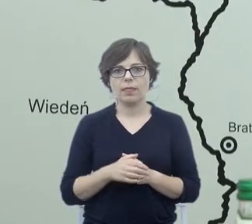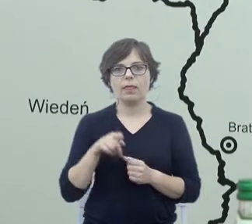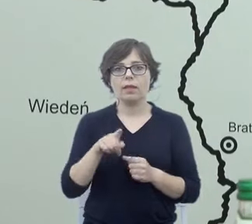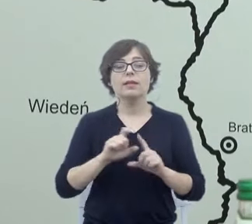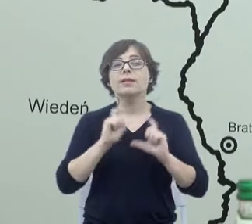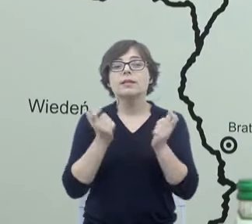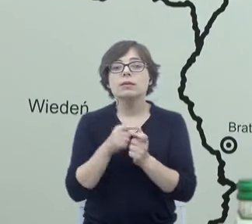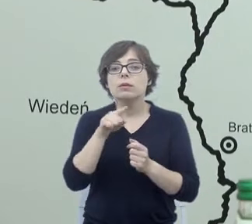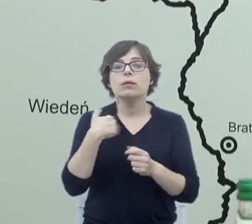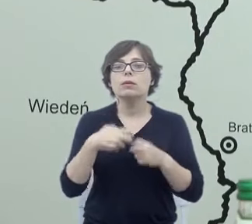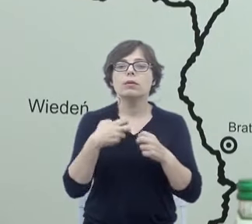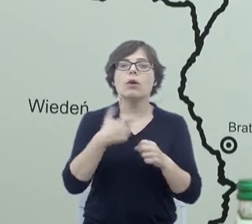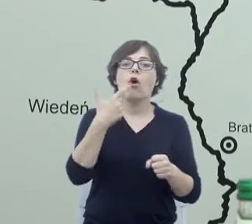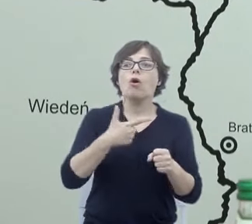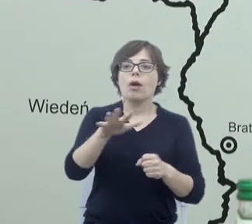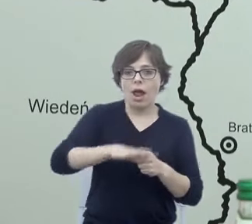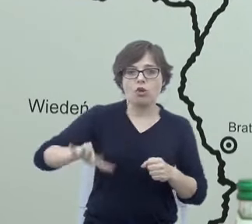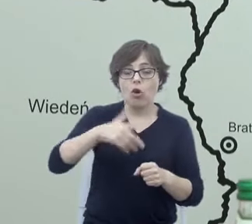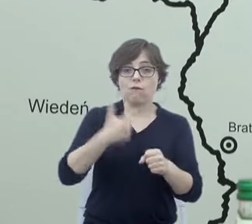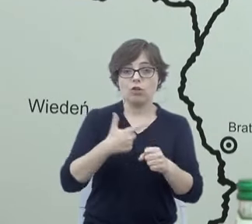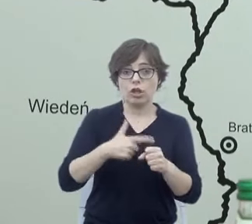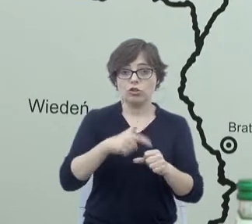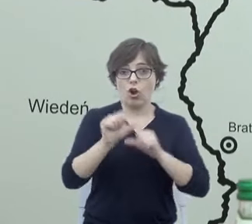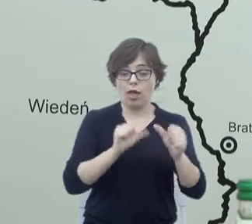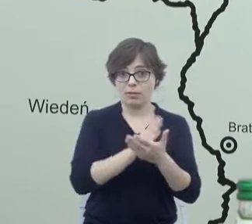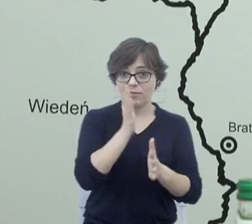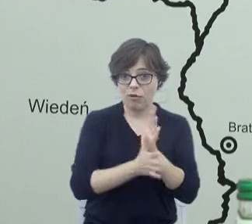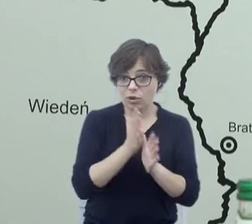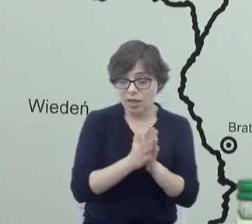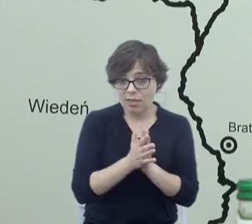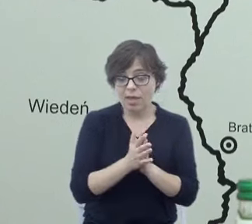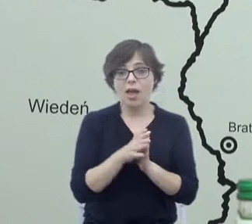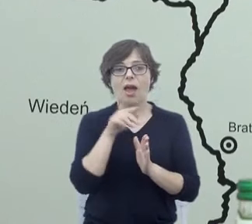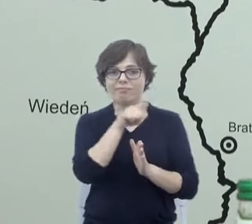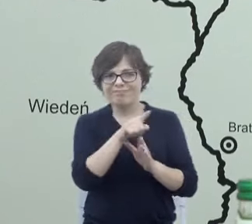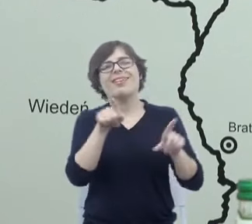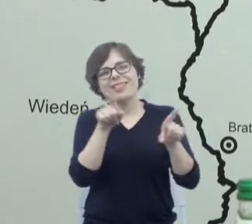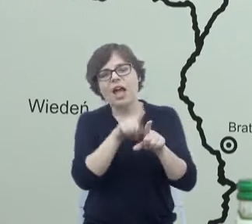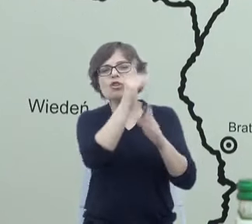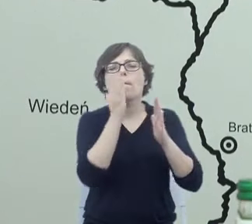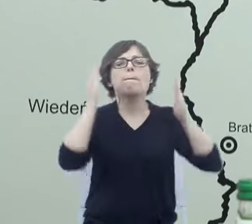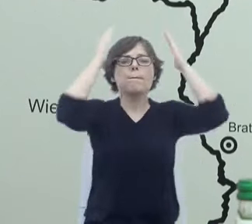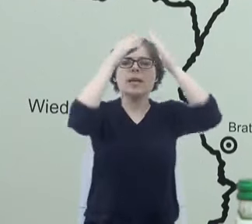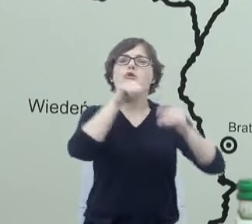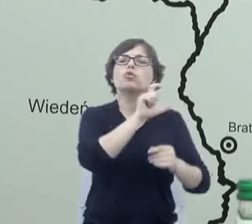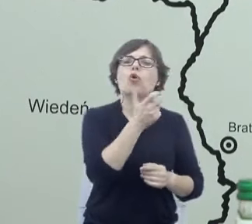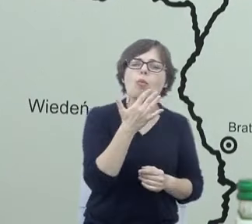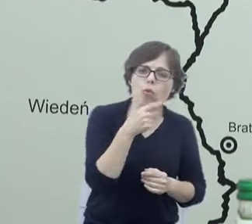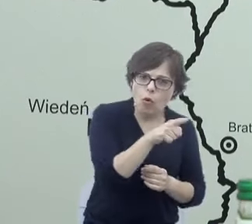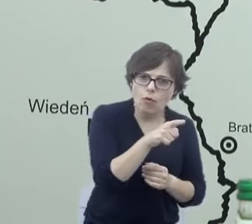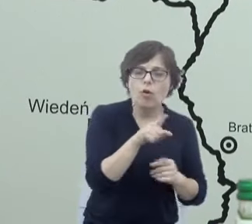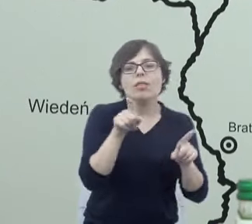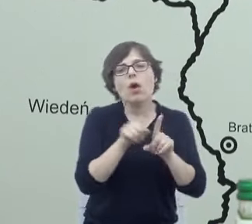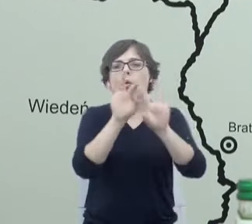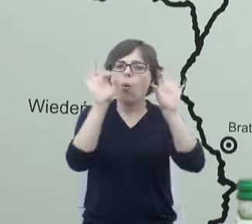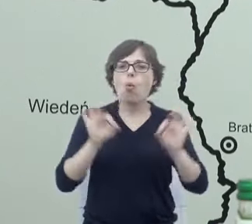dwudziestoleciu międzywojennym opozycyjnie, z racji troszkę i stanowiska biskupa, ale też z takiej struktury no,